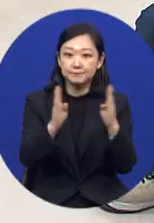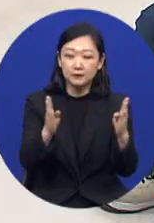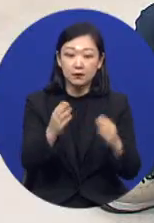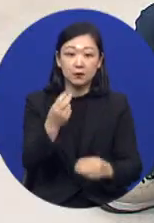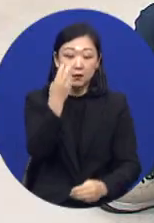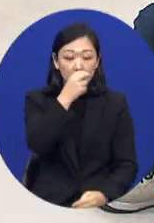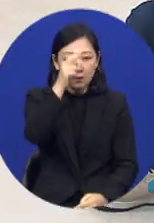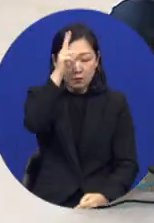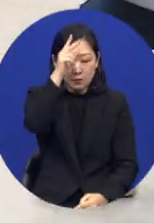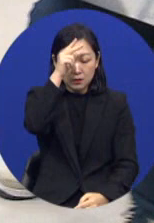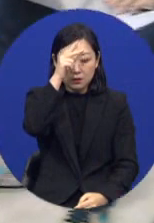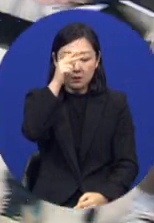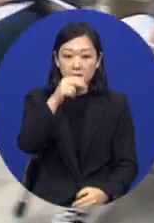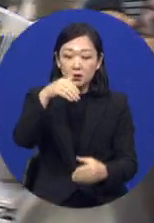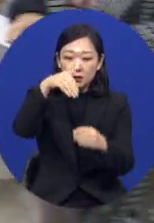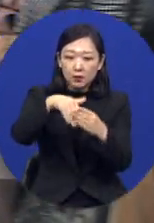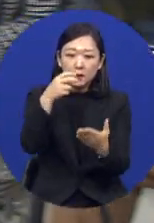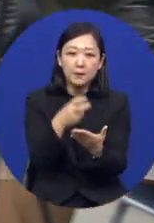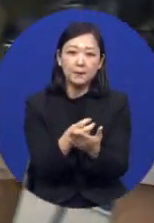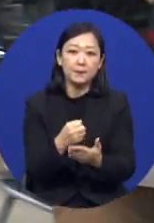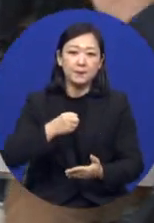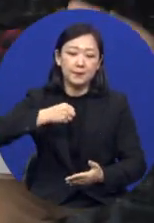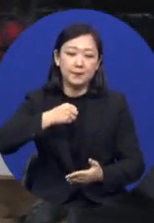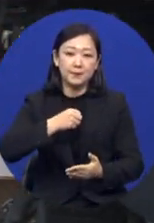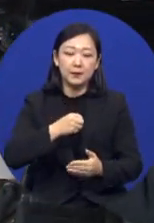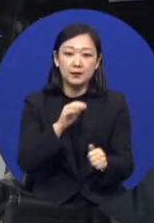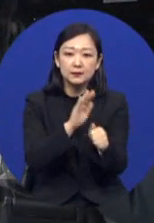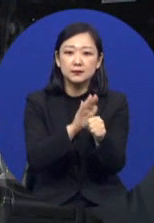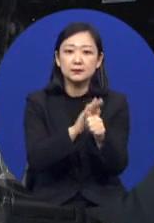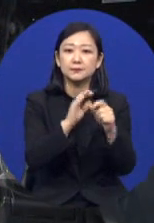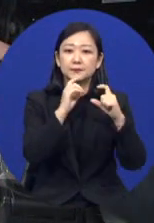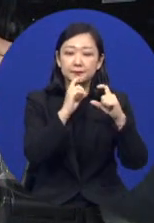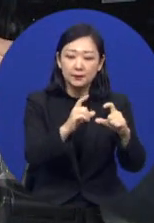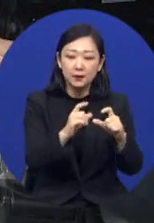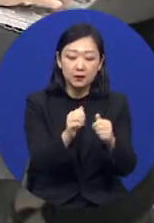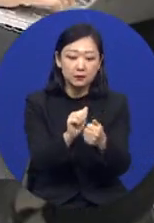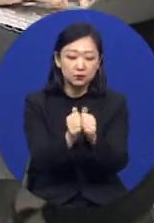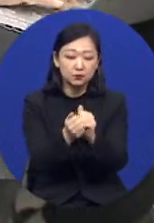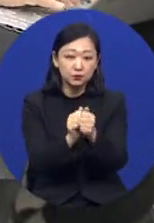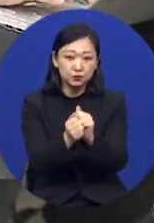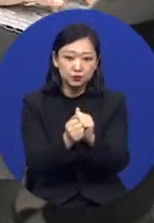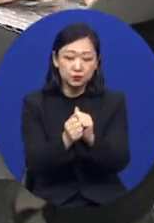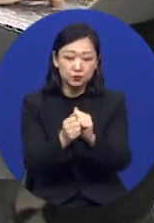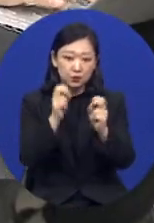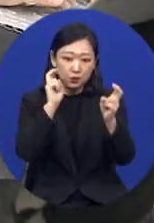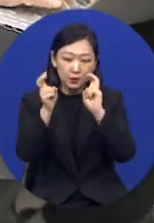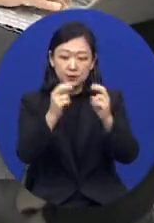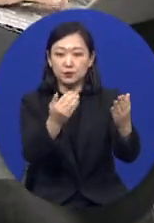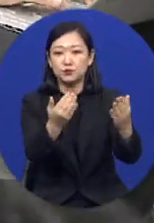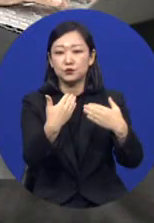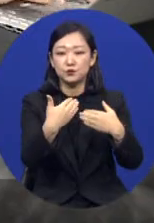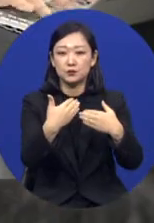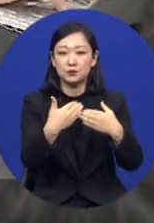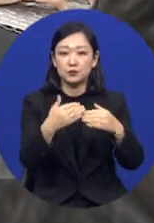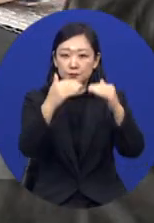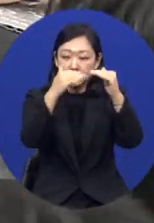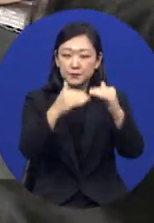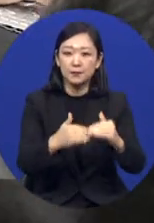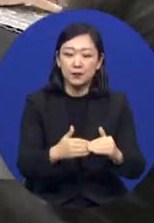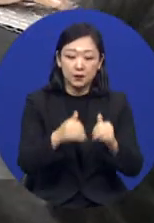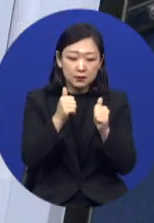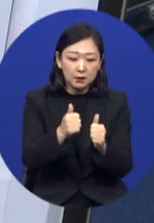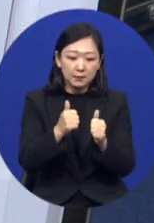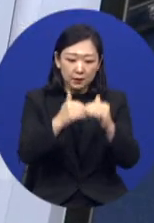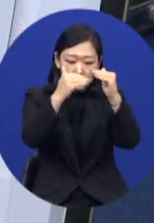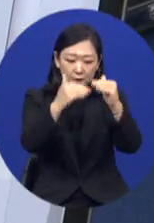검찰이 공직선거법 위반 혐의로 기소한 지지선언과 상장기업 유치협약과 관련해 재판 과정에서